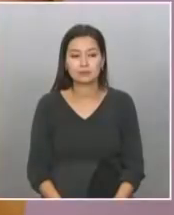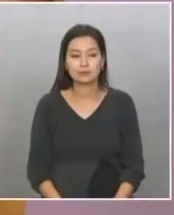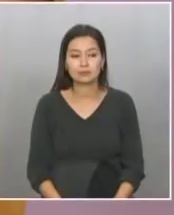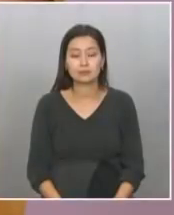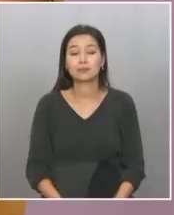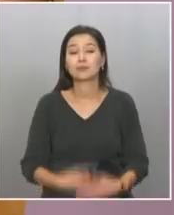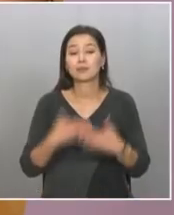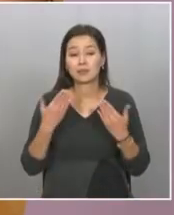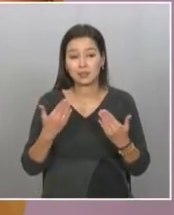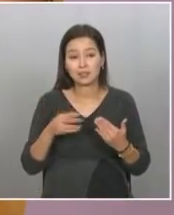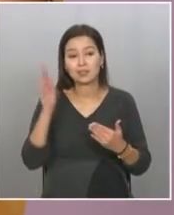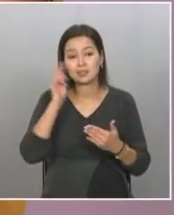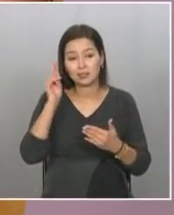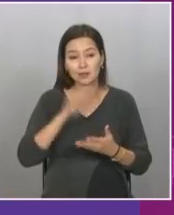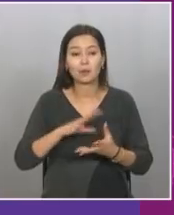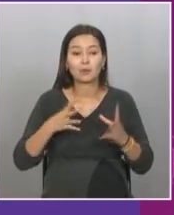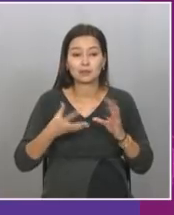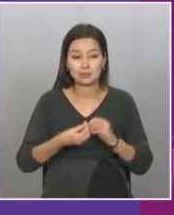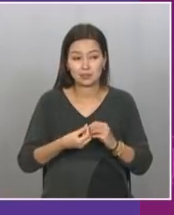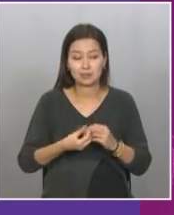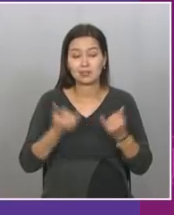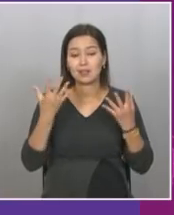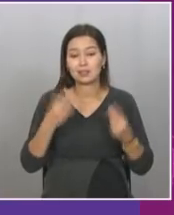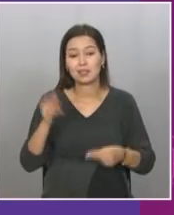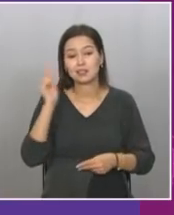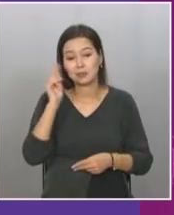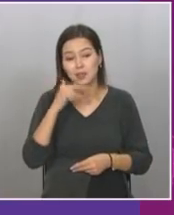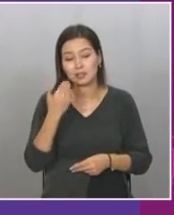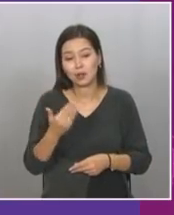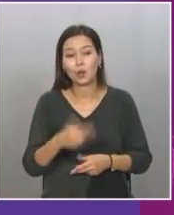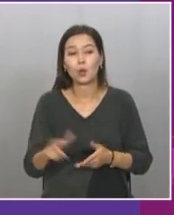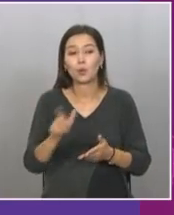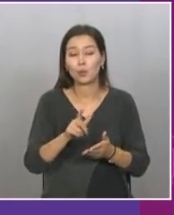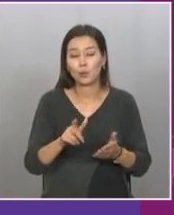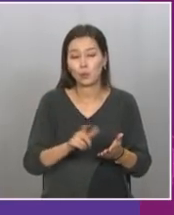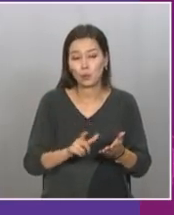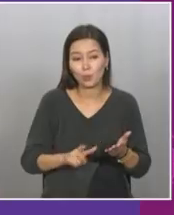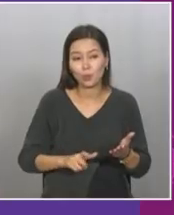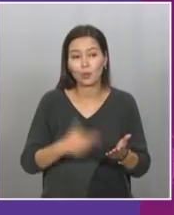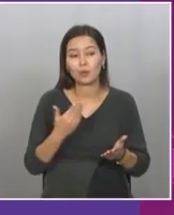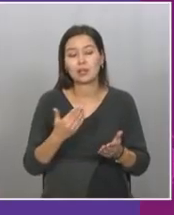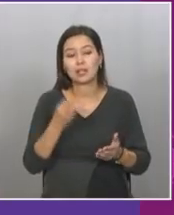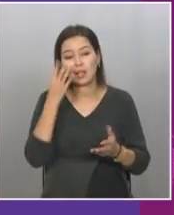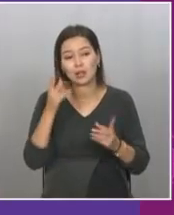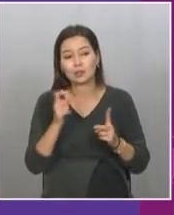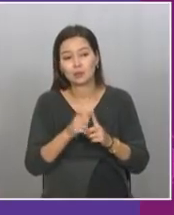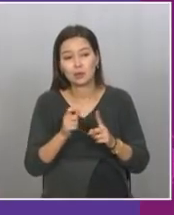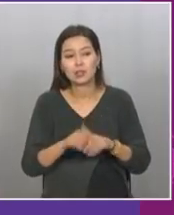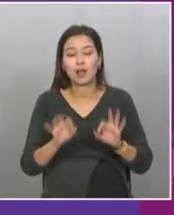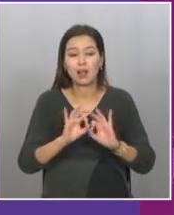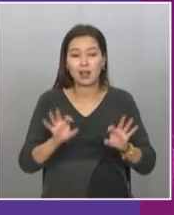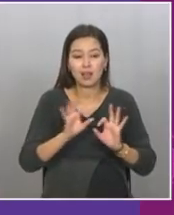Олай болса, сабағымызды қорытындылайық. Бүгінгі сабақта өлең, нақыл сөз, әңгіменің